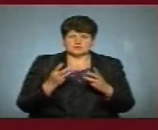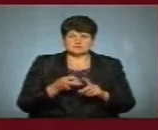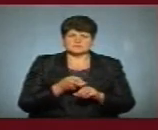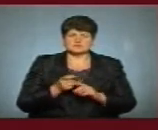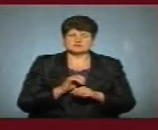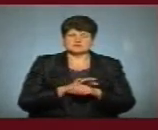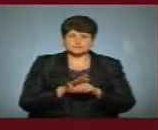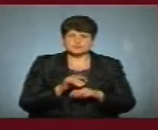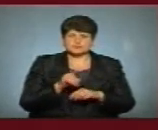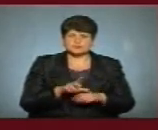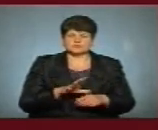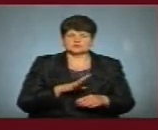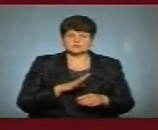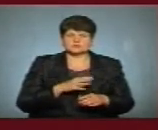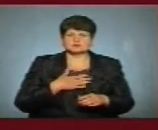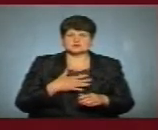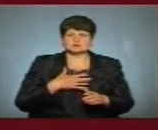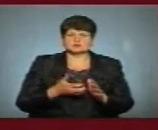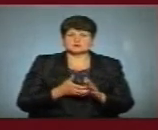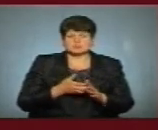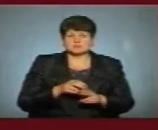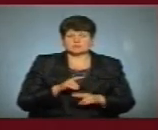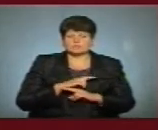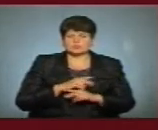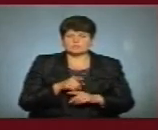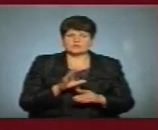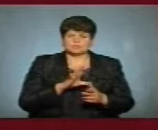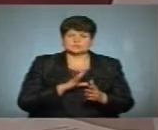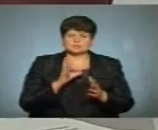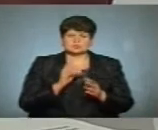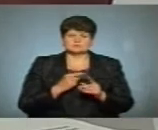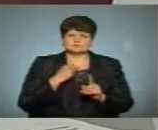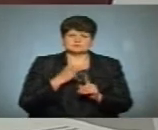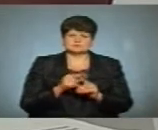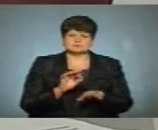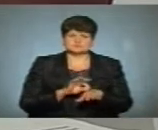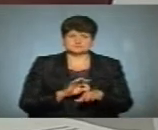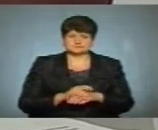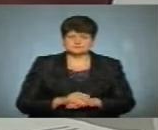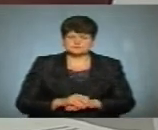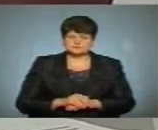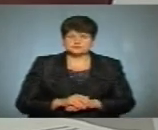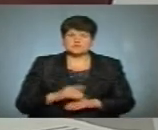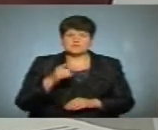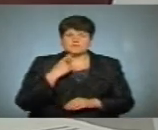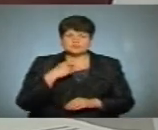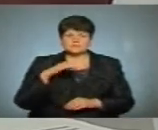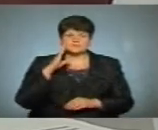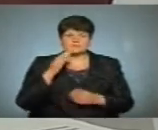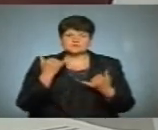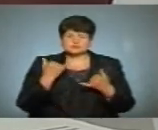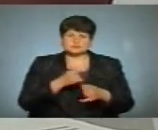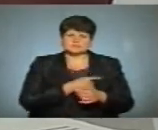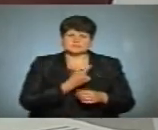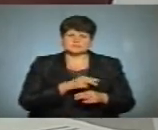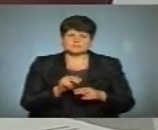COVID-19. У нього наступила дихальна недостатність і він помер. Він мав супутню патологію. За словами Олега Коваля, сьогодні на